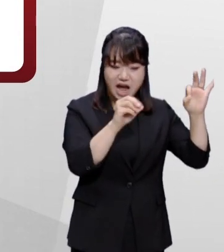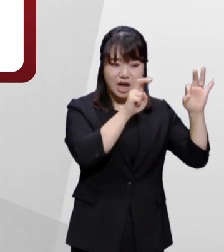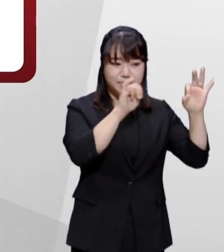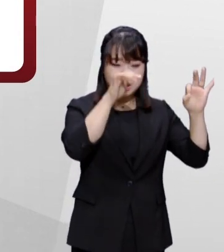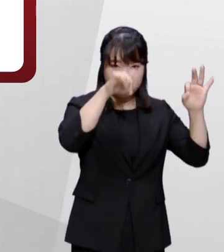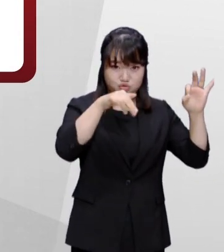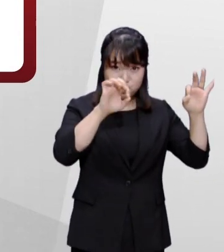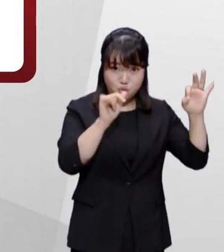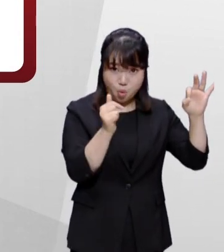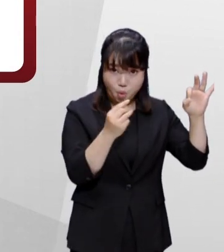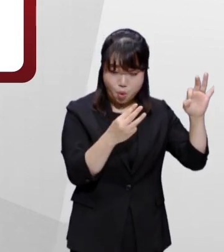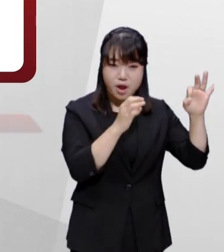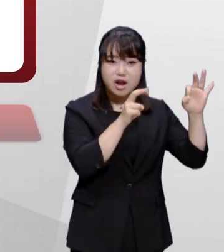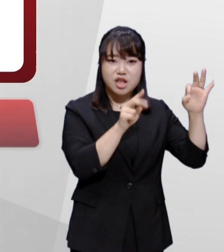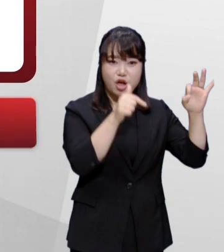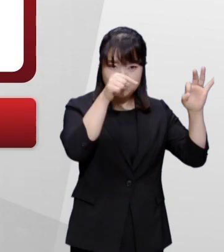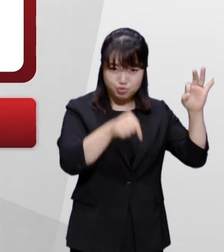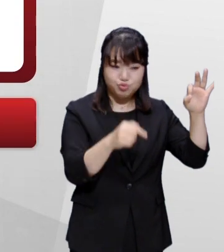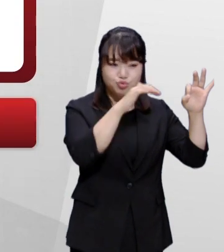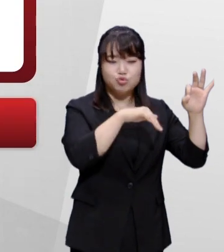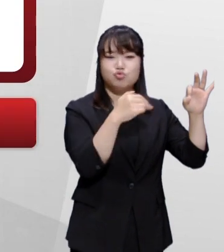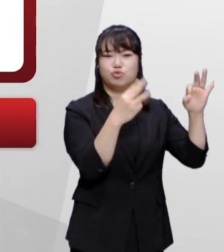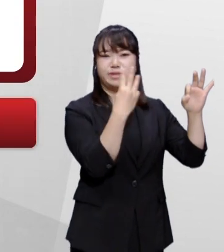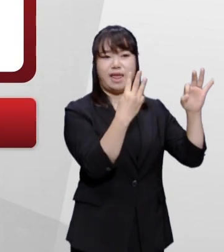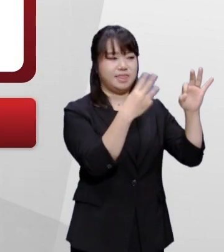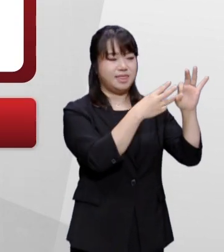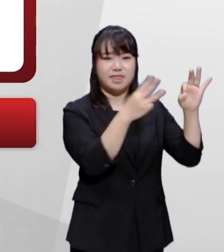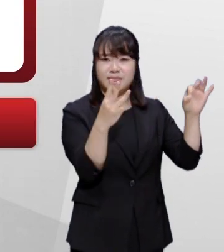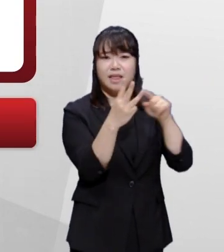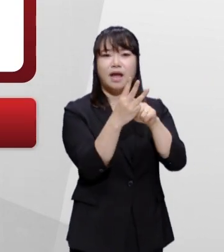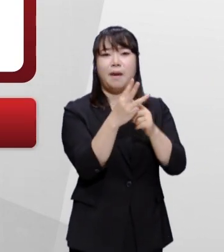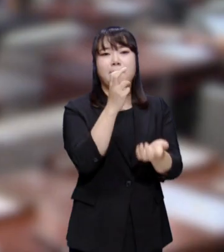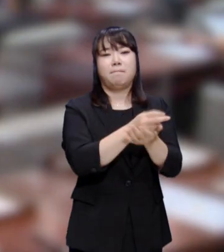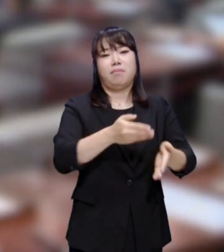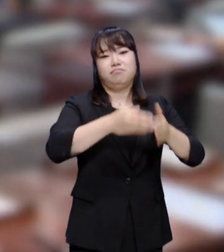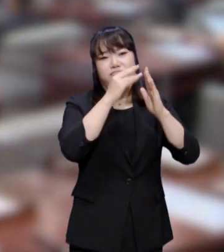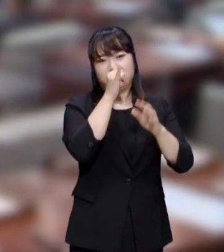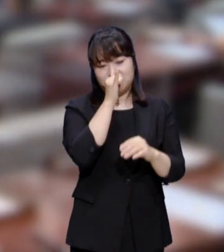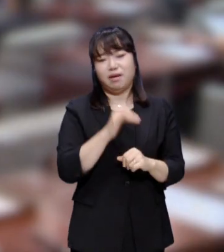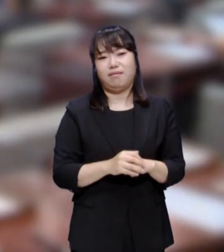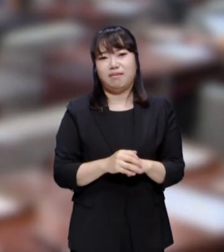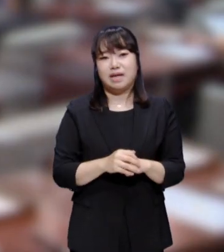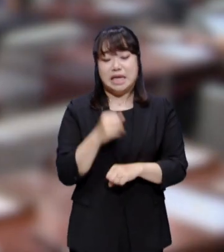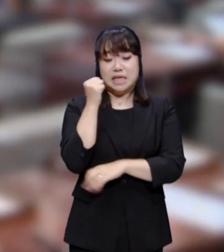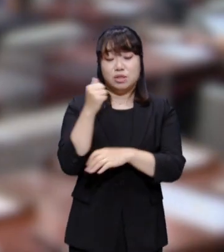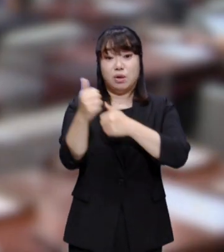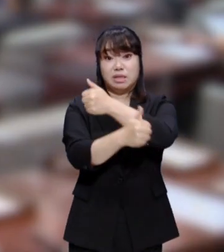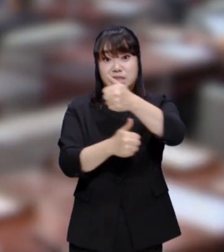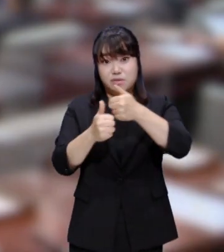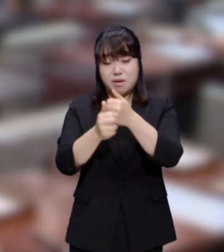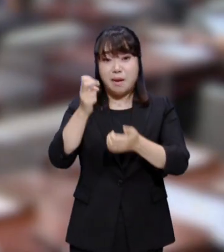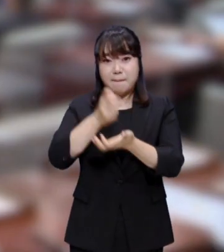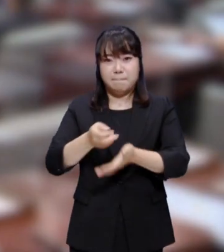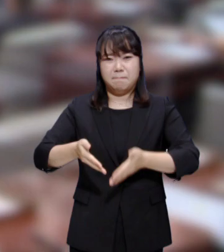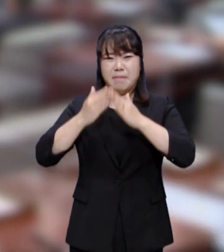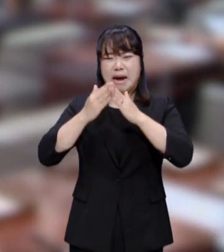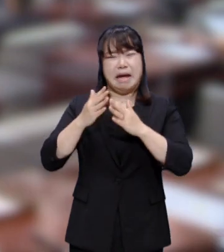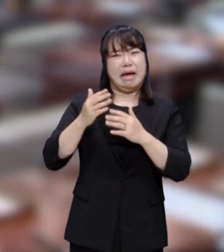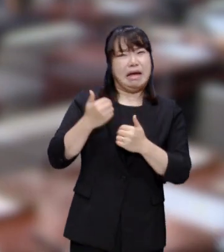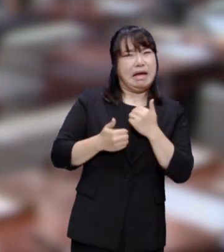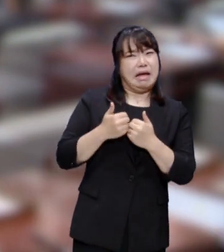미추홀구, 연수구의회 등 단 3곳만 조례를 제정했습니다. 기초의회가 조례 제정을 꺼리고 있는